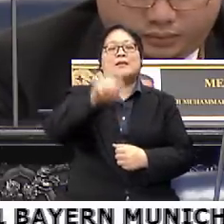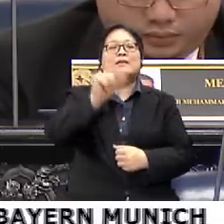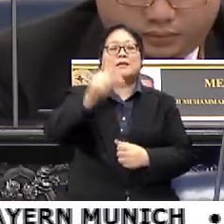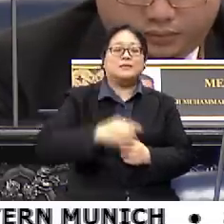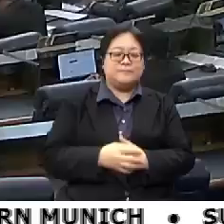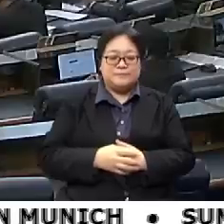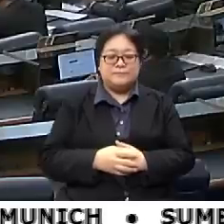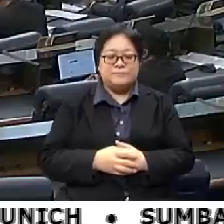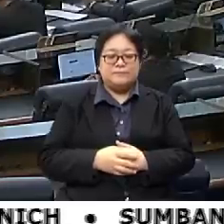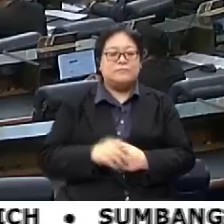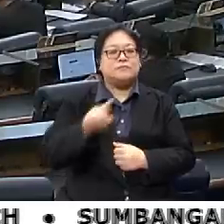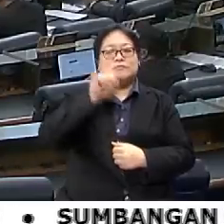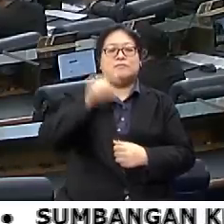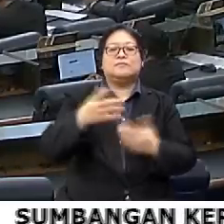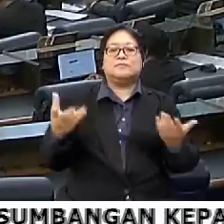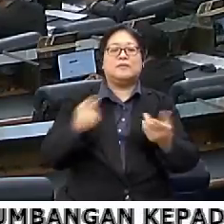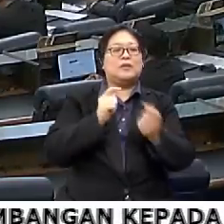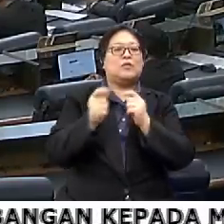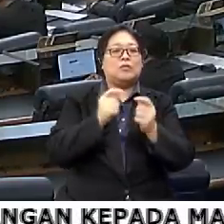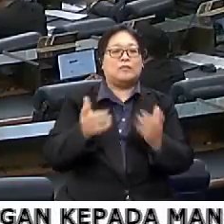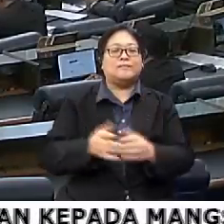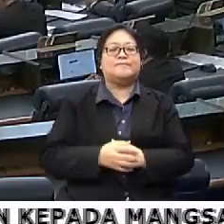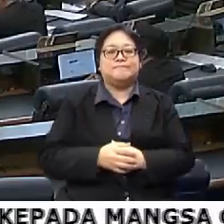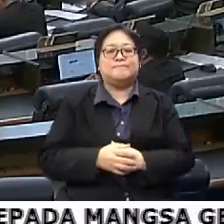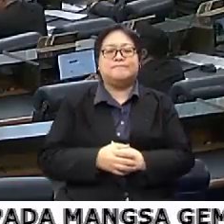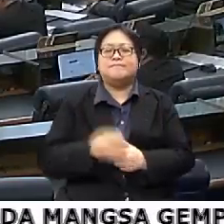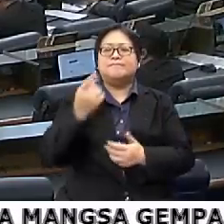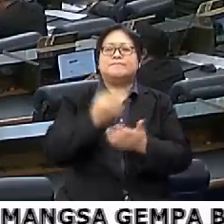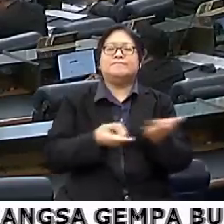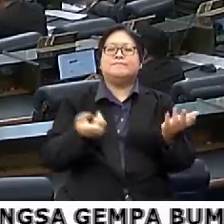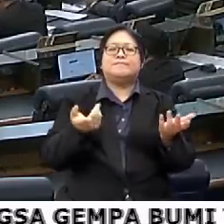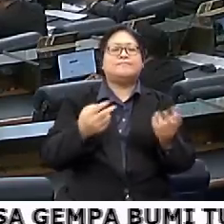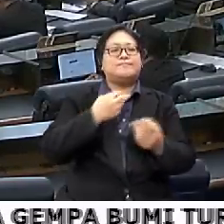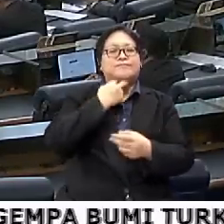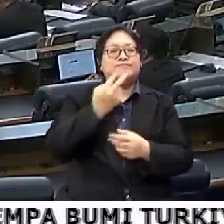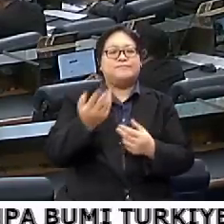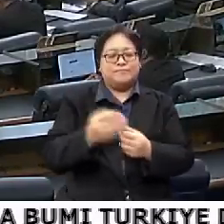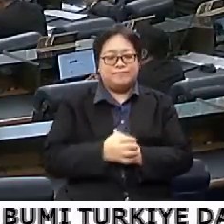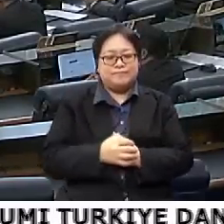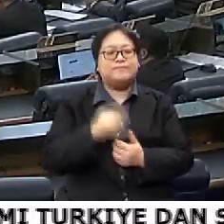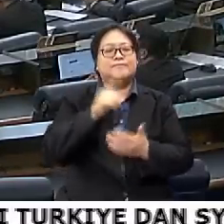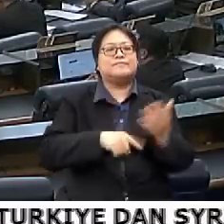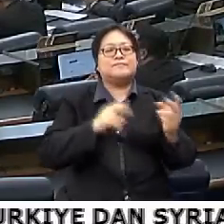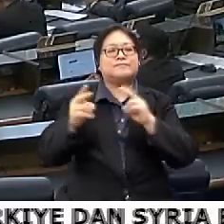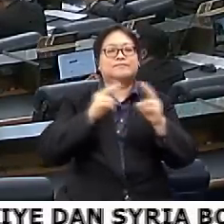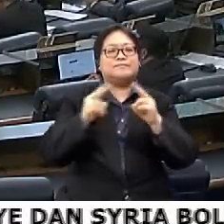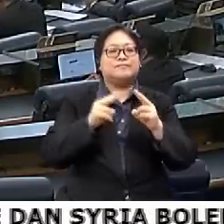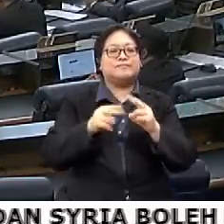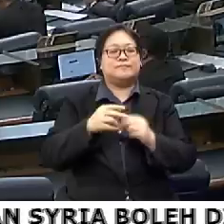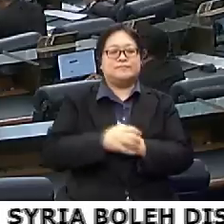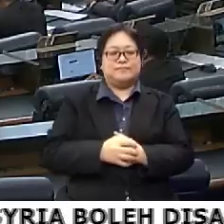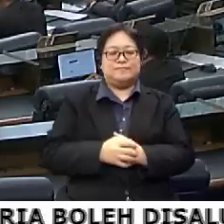ya. Soal berkaitan dengan TikToker ni kan. Apa yang disuarakan ataupun apa yang diucapkan oleh